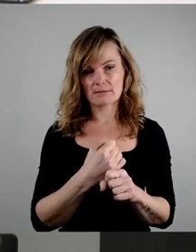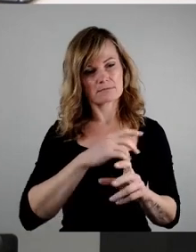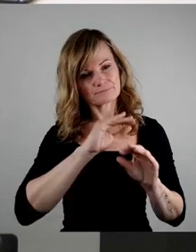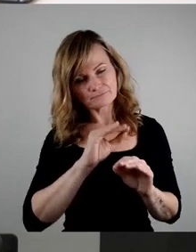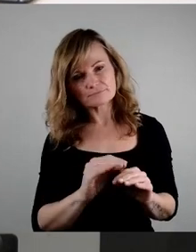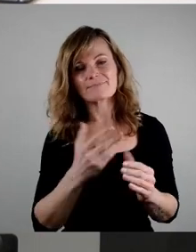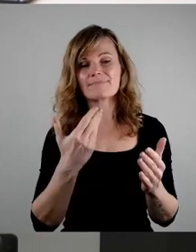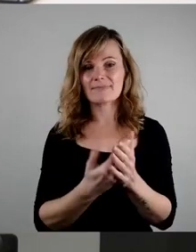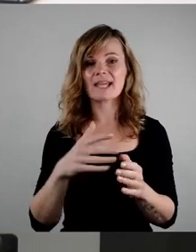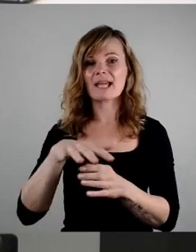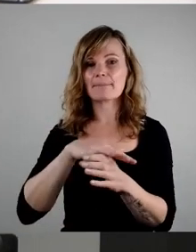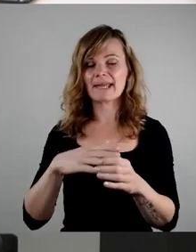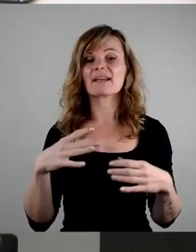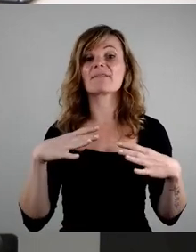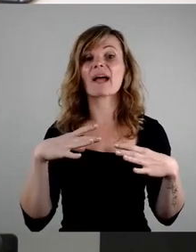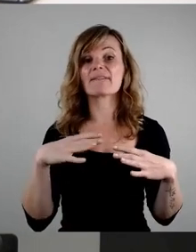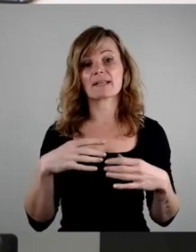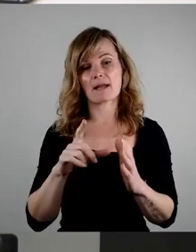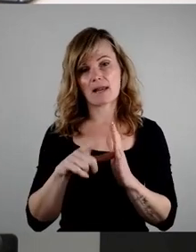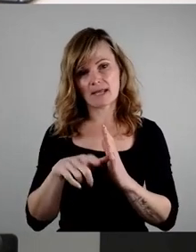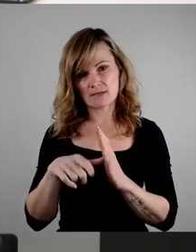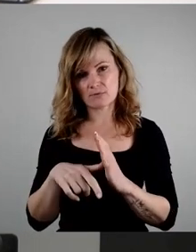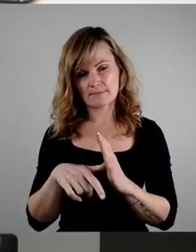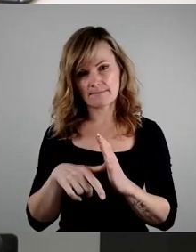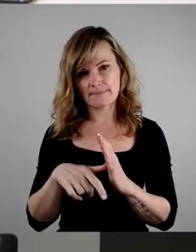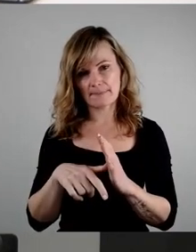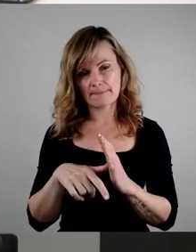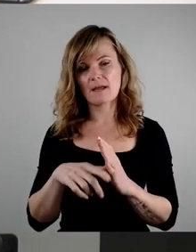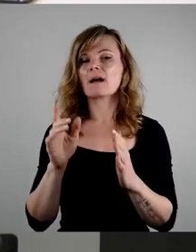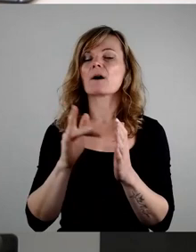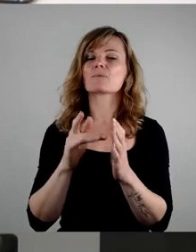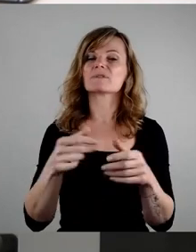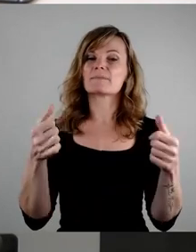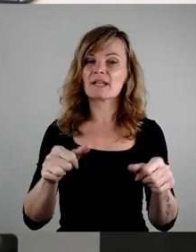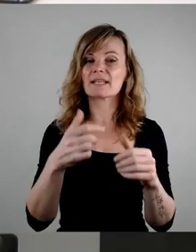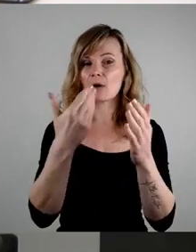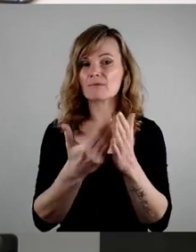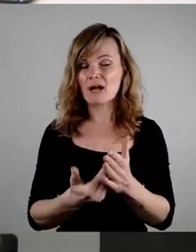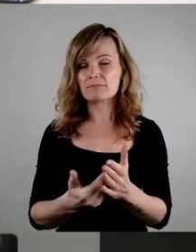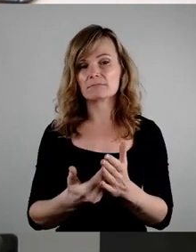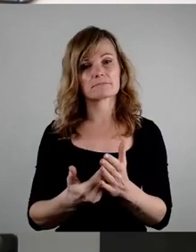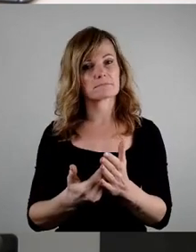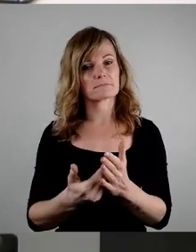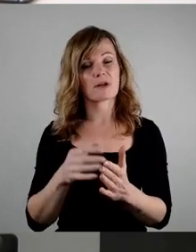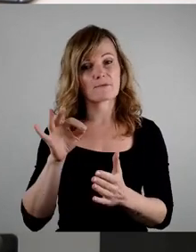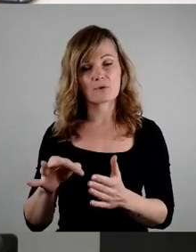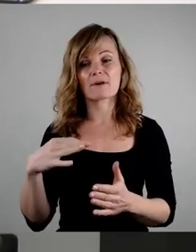Gemeinde. Alle wissen, dass es aufgrund der Pflichtaufgaben immer weniger Geld zur Verfügung für freiwillige Leistungen